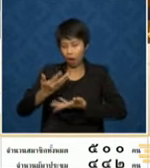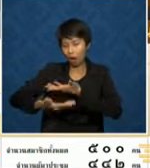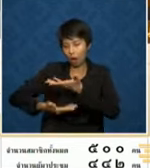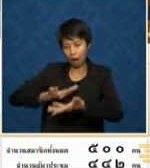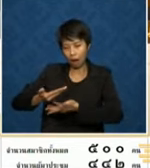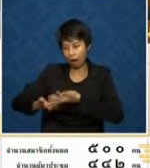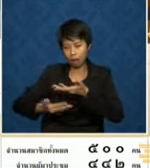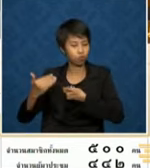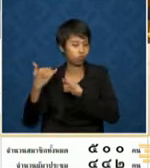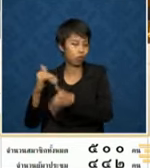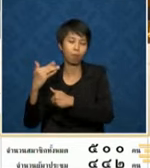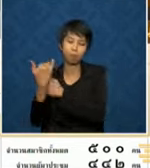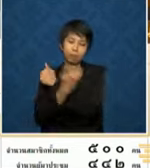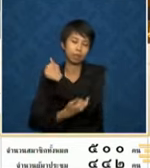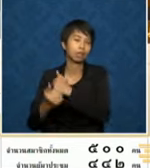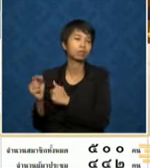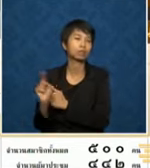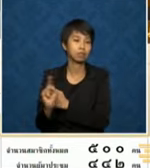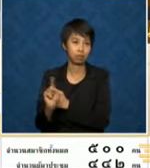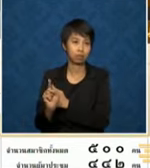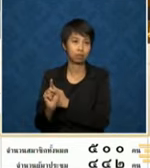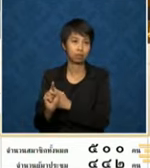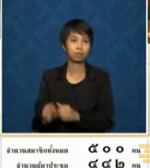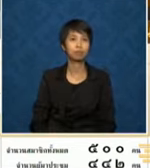ประเทศที่3ประเทศอะไร